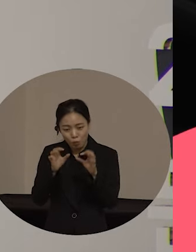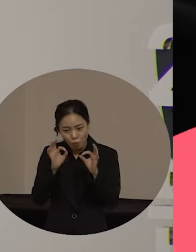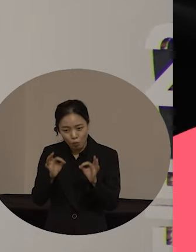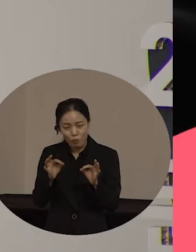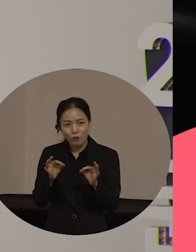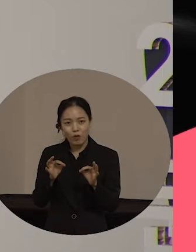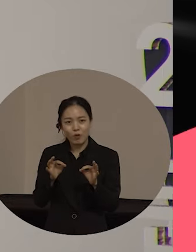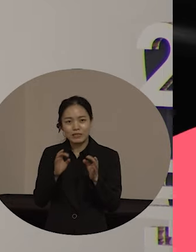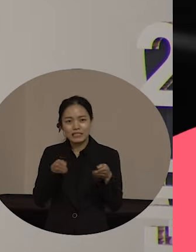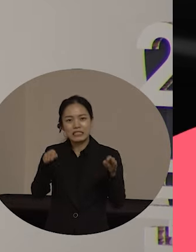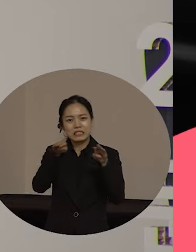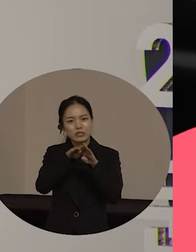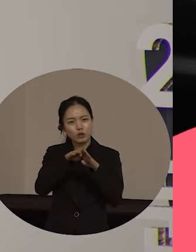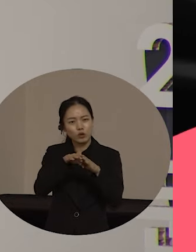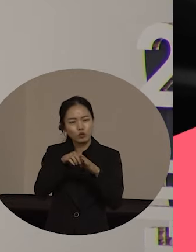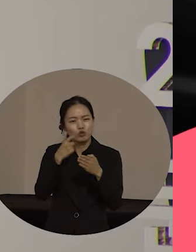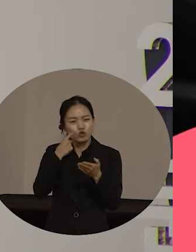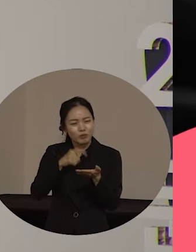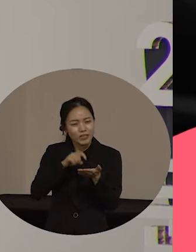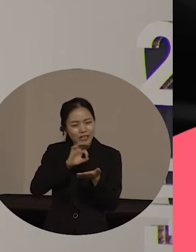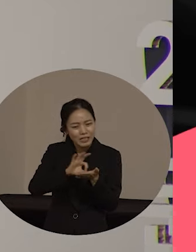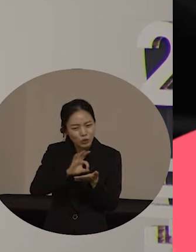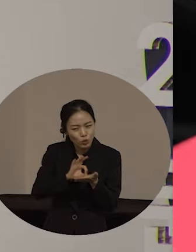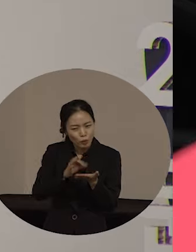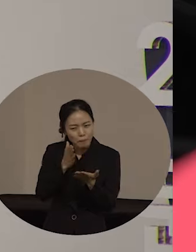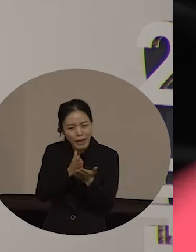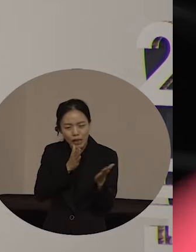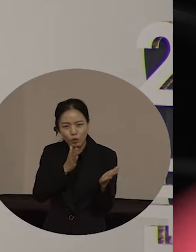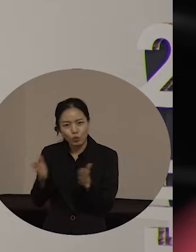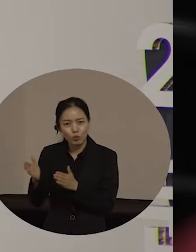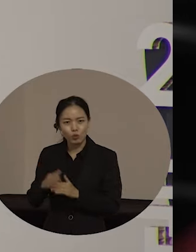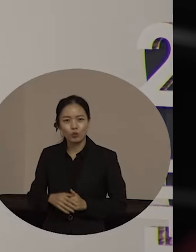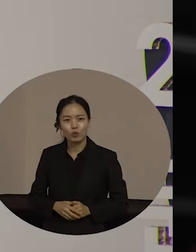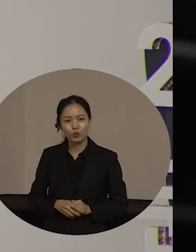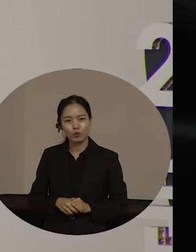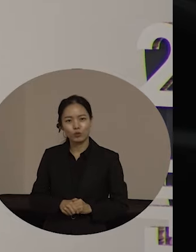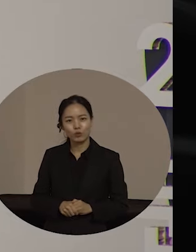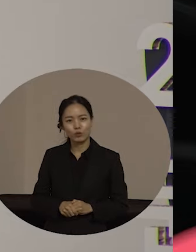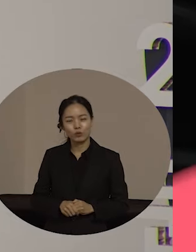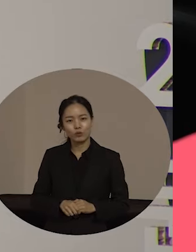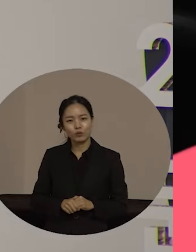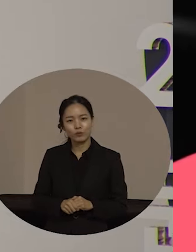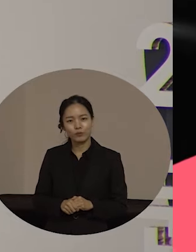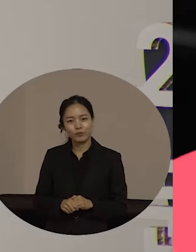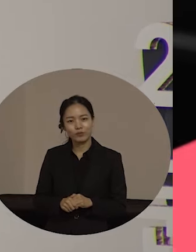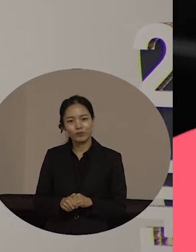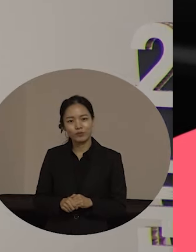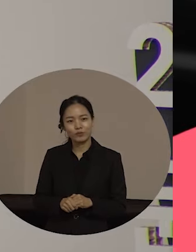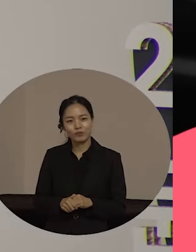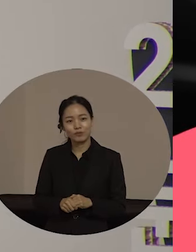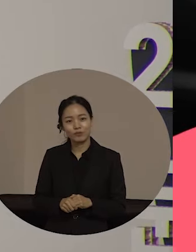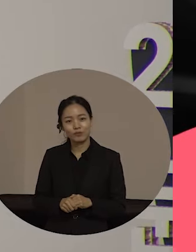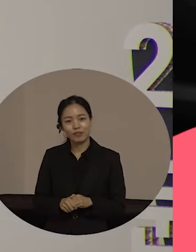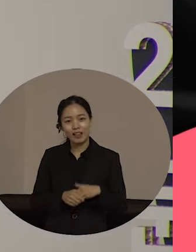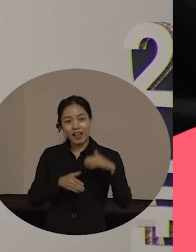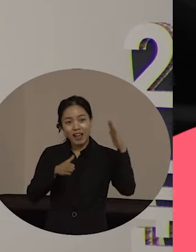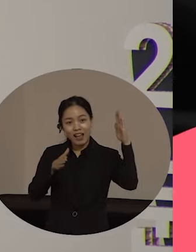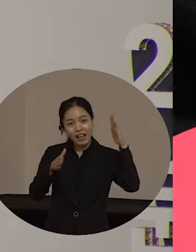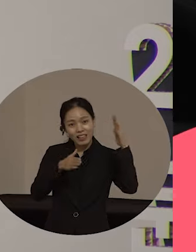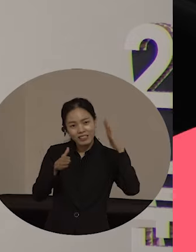프로그램의 접근성보다 가장 훌륭한 그 대상자하고 그 소통할 수 있는 가장 훌륭한